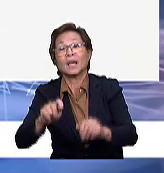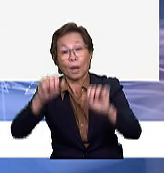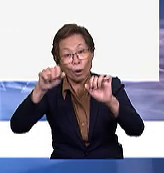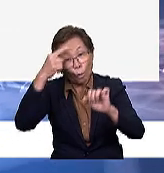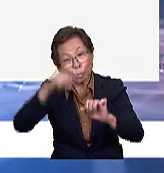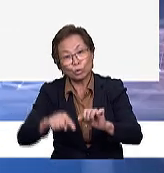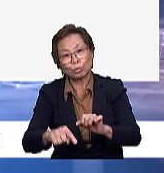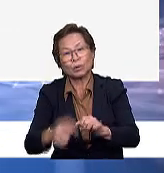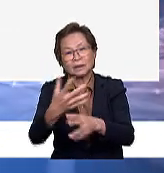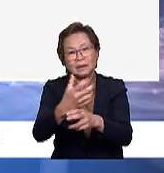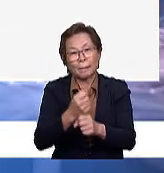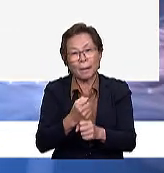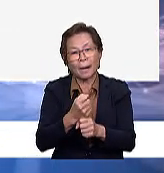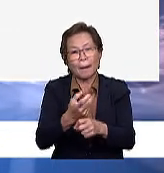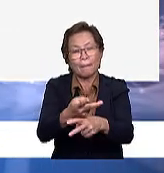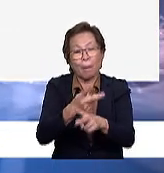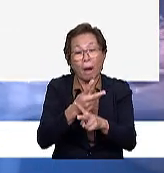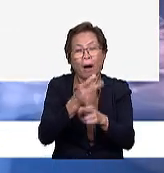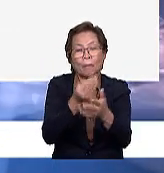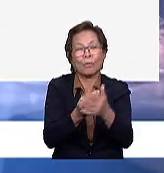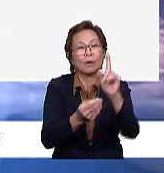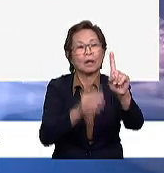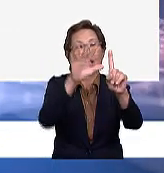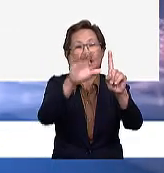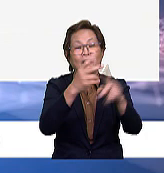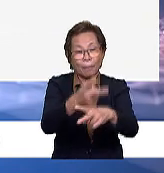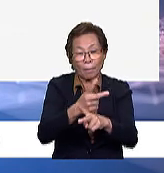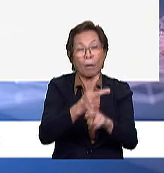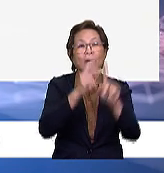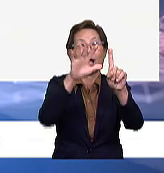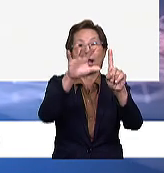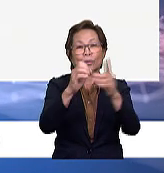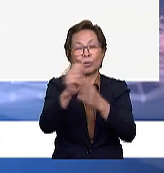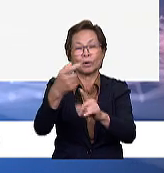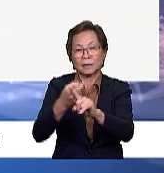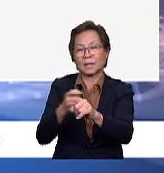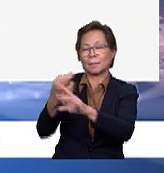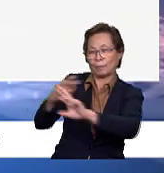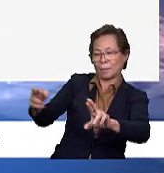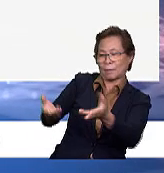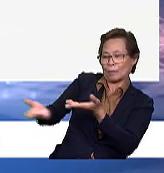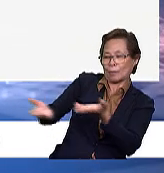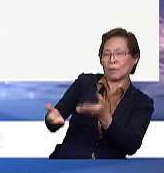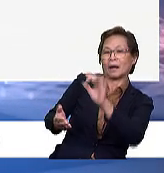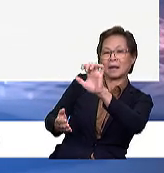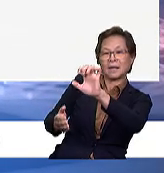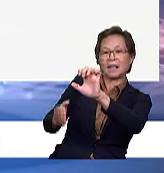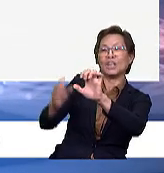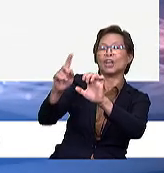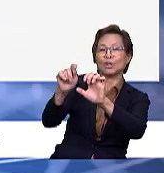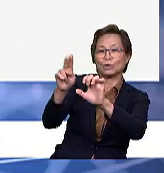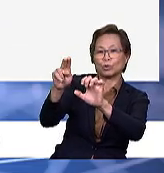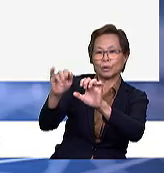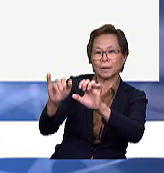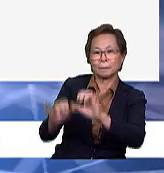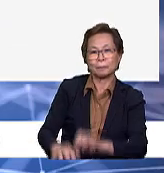dapatkan kredit menilai 150 Ringgit dari penyedia hematan itu Day